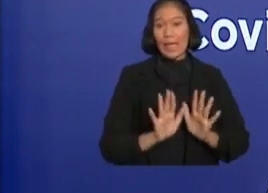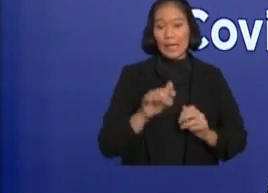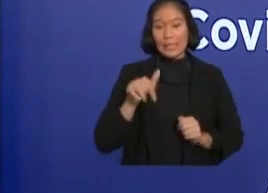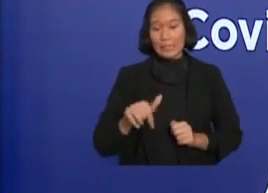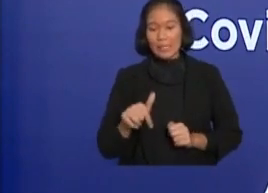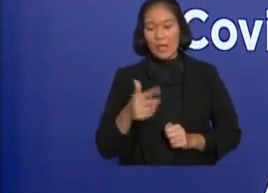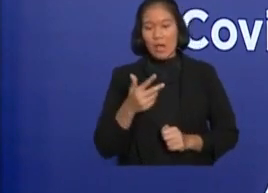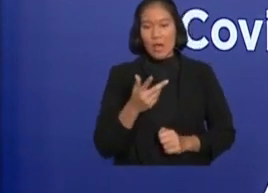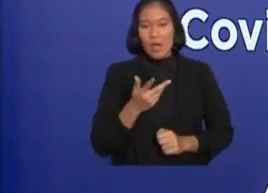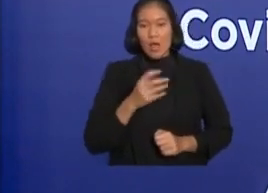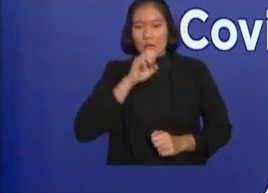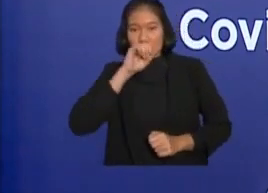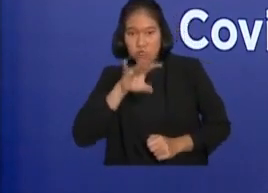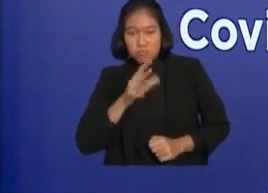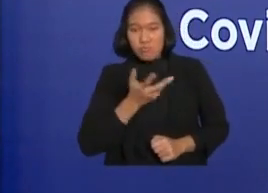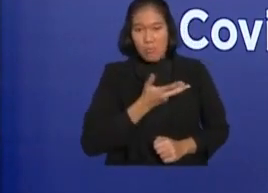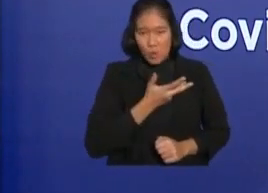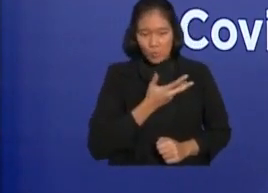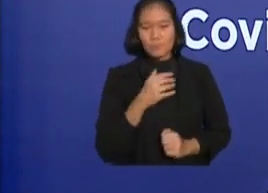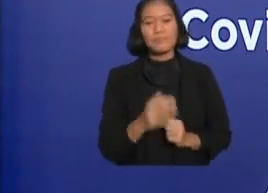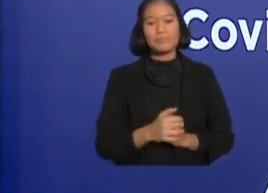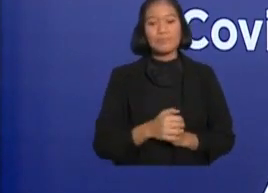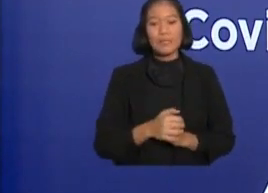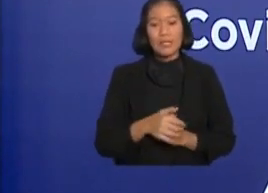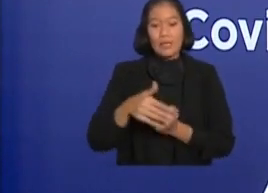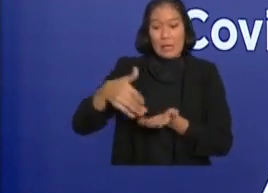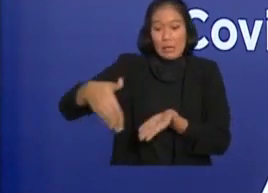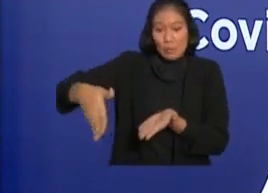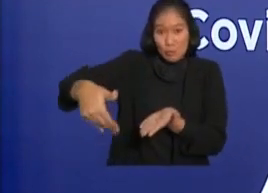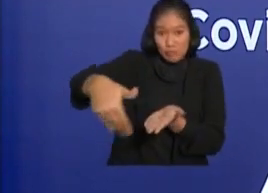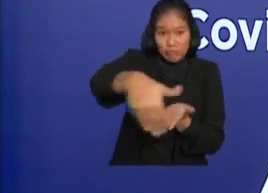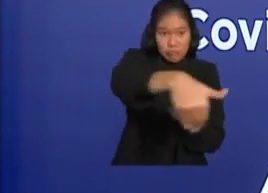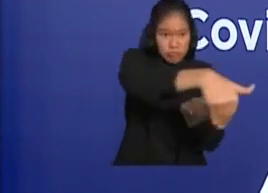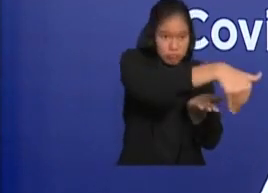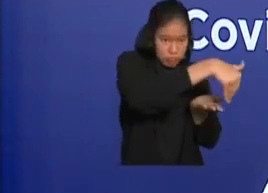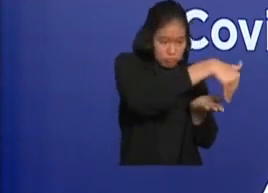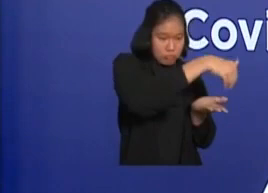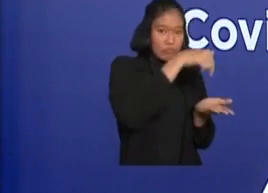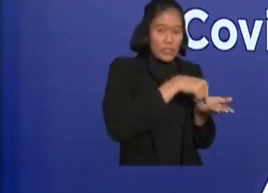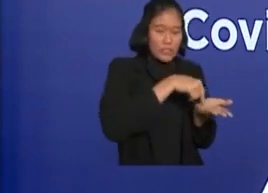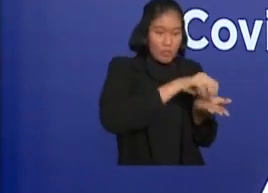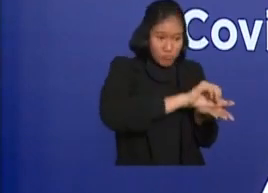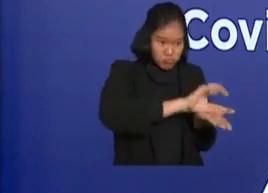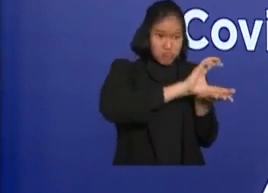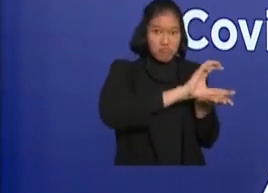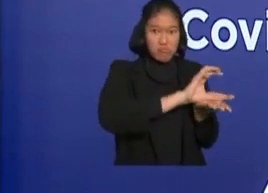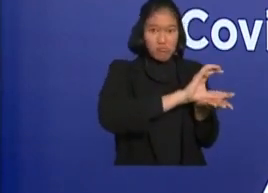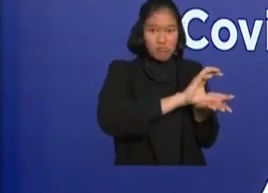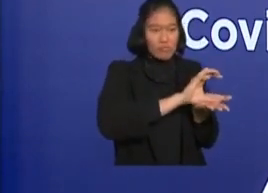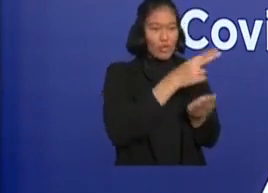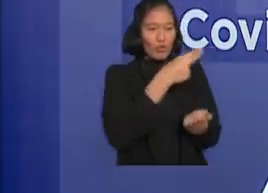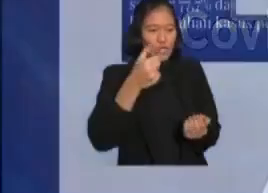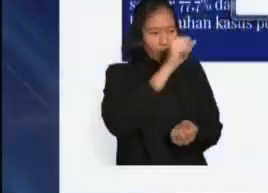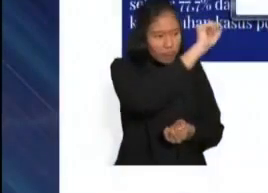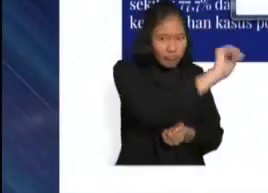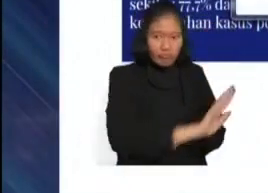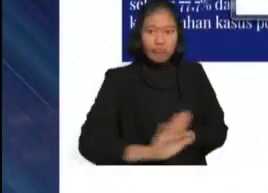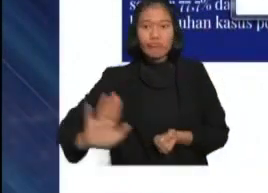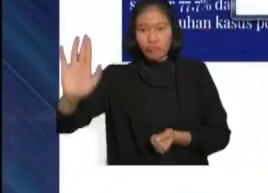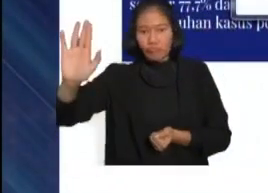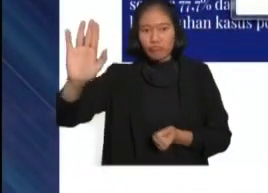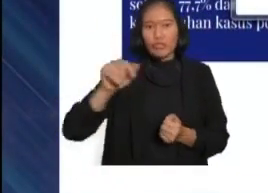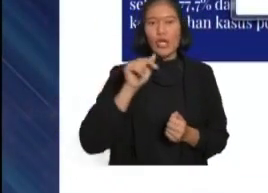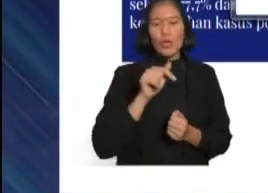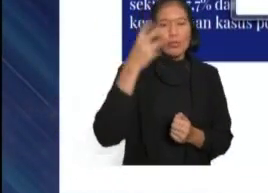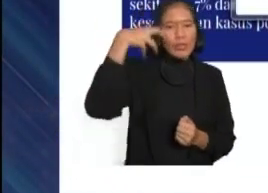perlu kami sampaikan dengan pengumpulan data yang lebih lengkap dari seluruh daerah dari